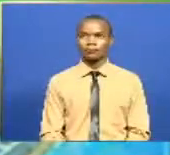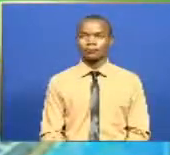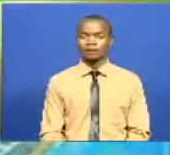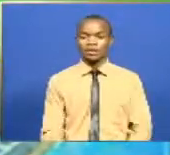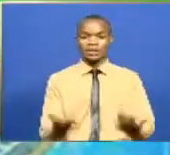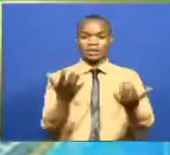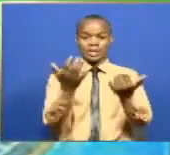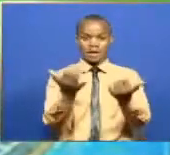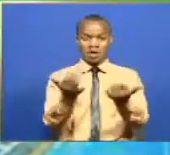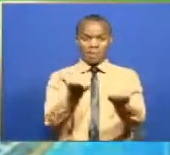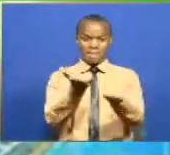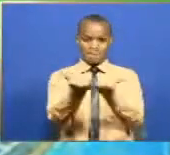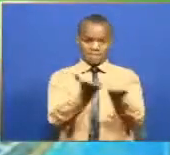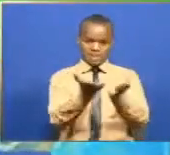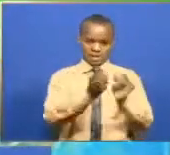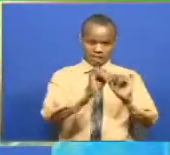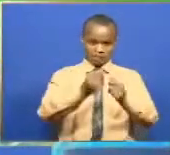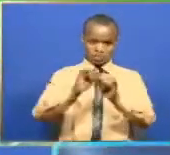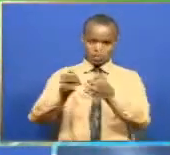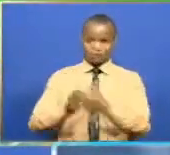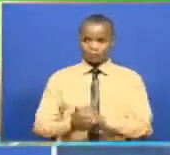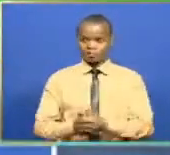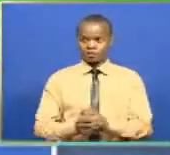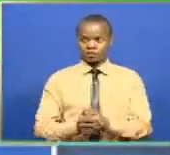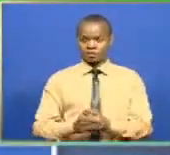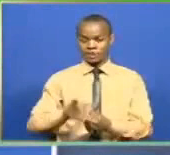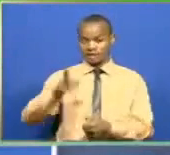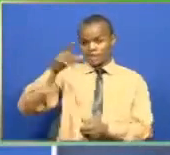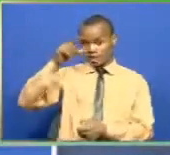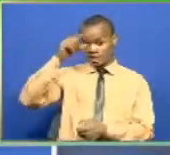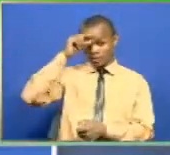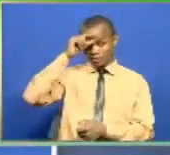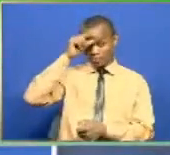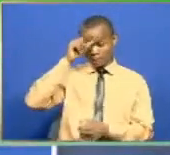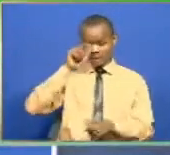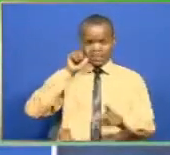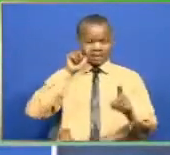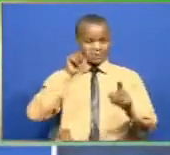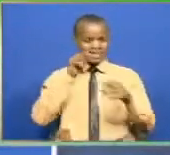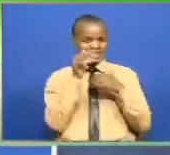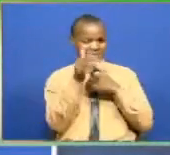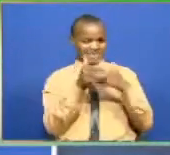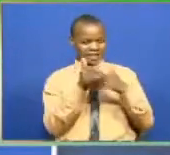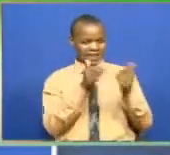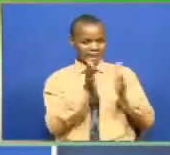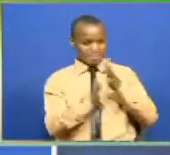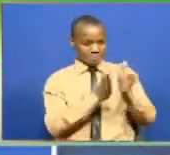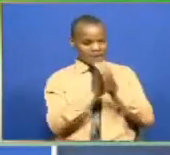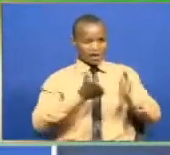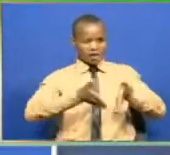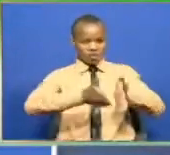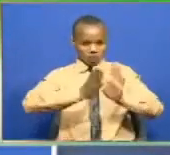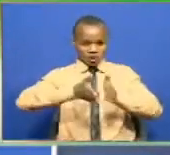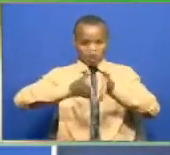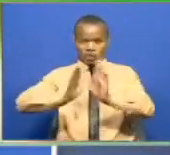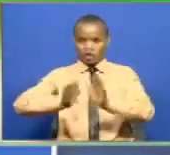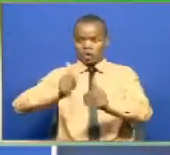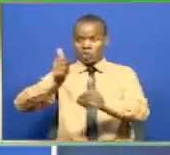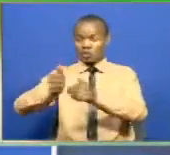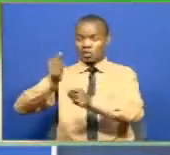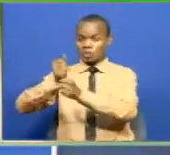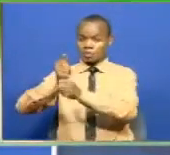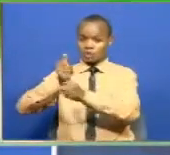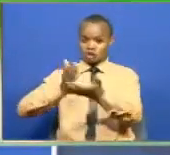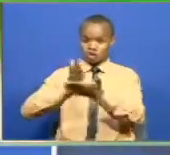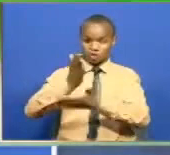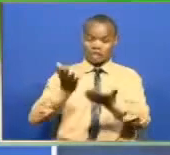Tuangazie taarifa za biashara. Serikali za kanda hii zinakaribia kuzindua mpango wa muundo msingi utakaoimarisha utangamano wa kiuchumi